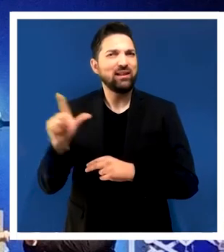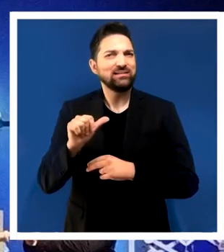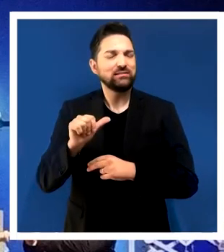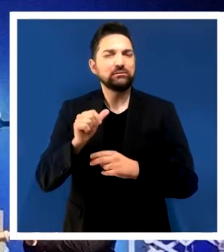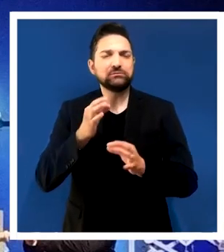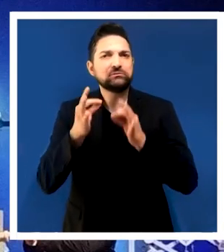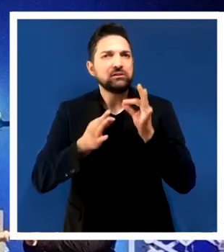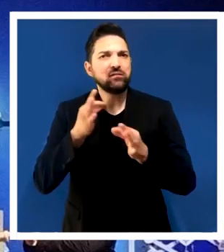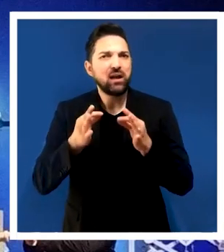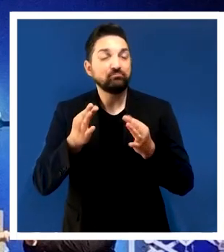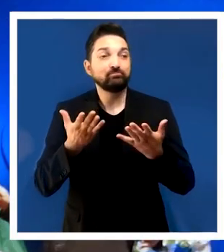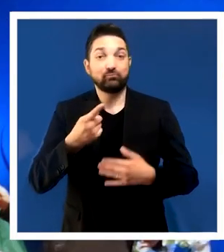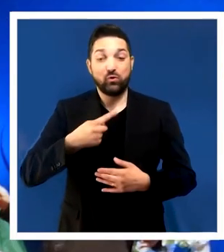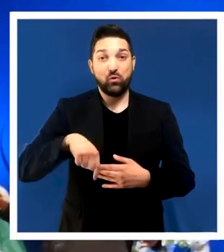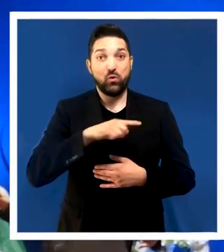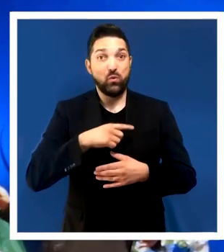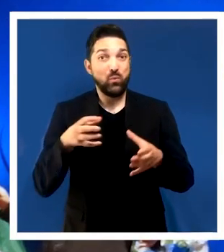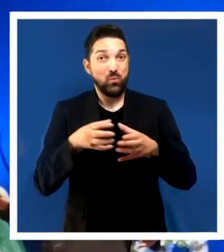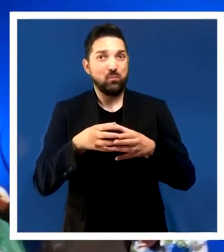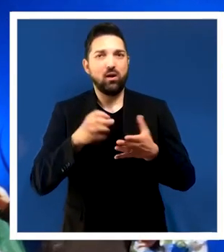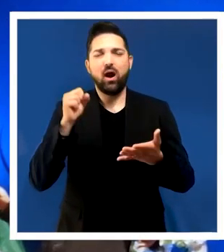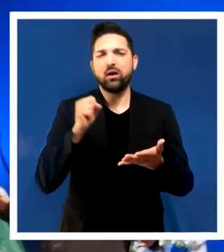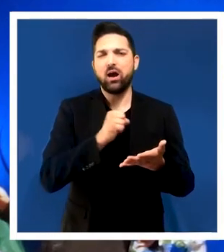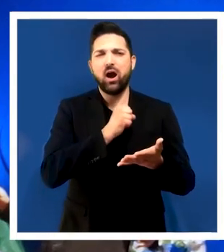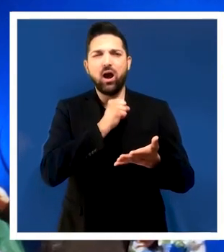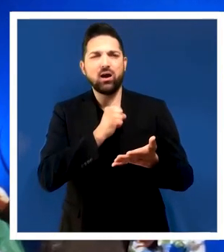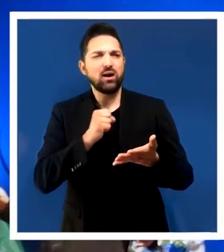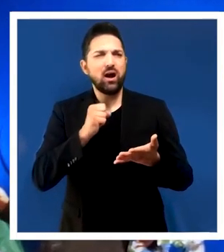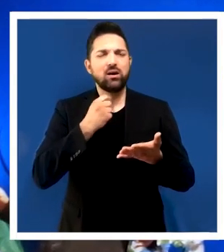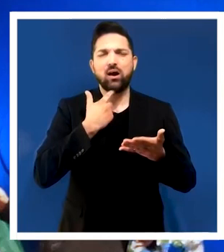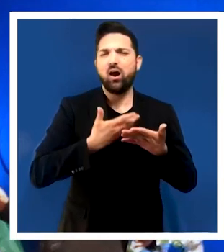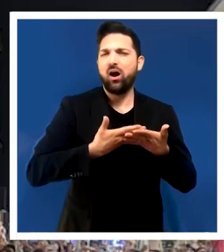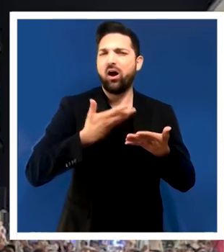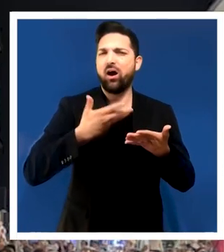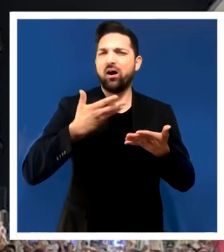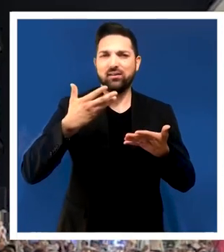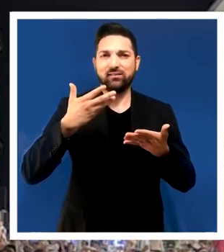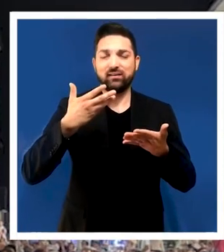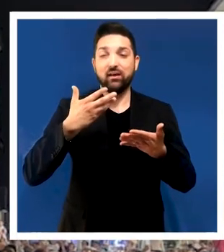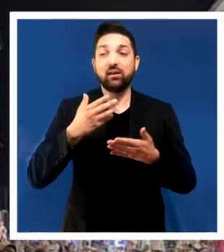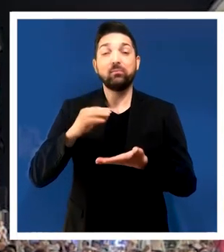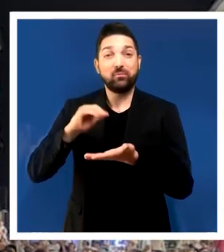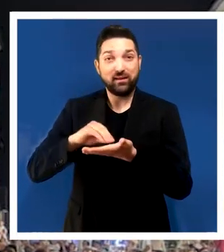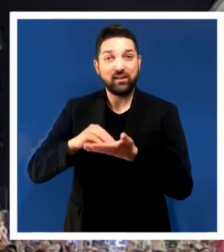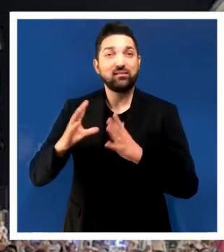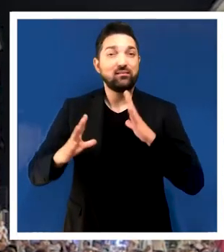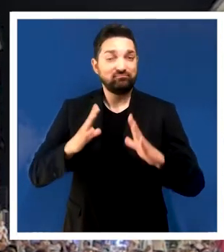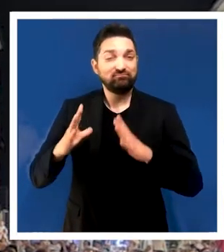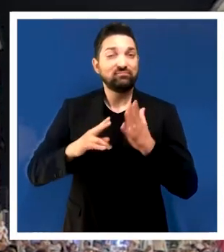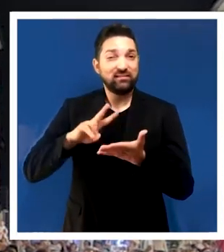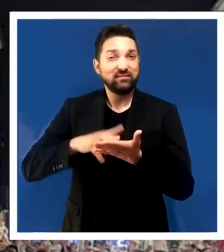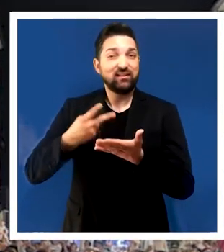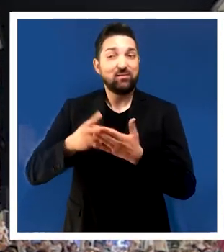Soap Opera Dream esegue dal vivo concerti di arie e romanze tradotti simultaneamente